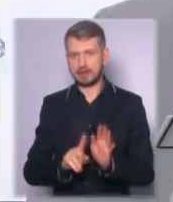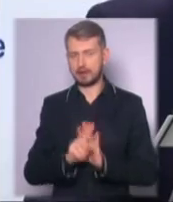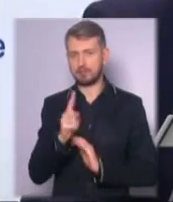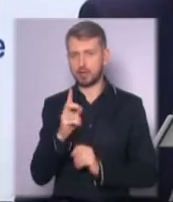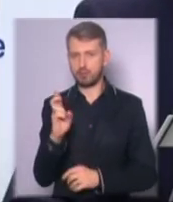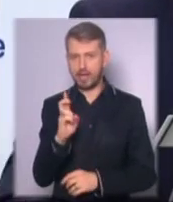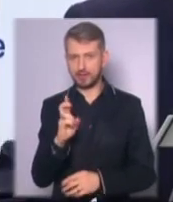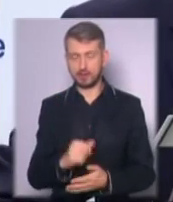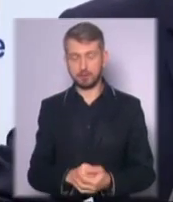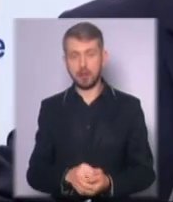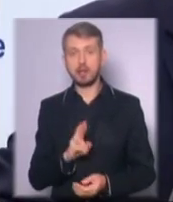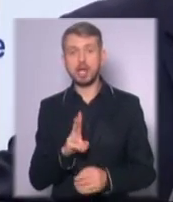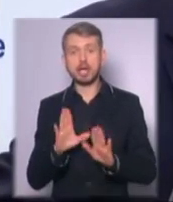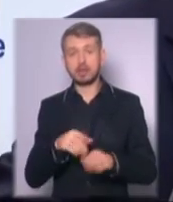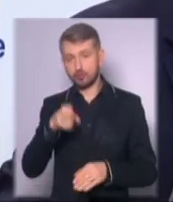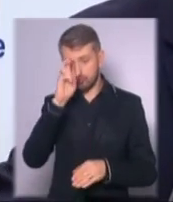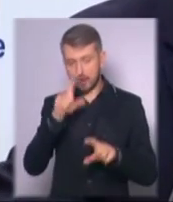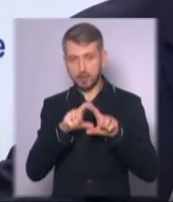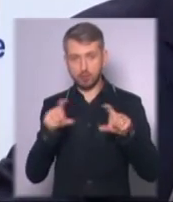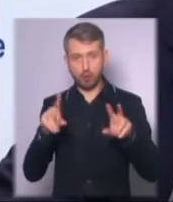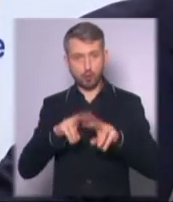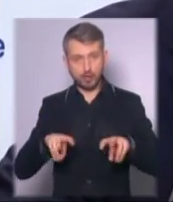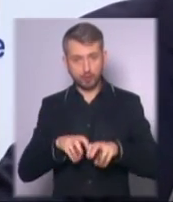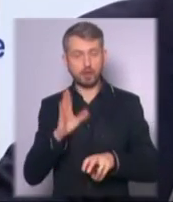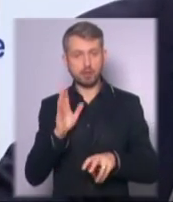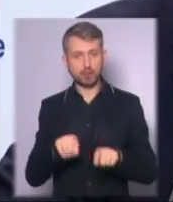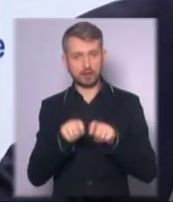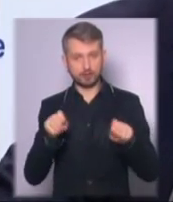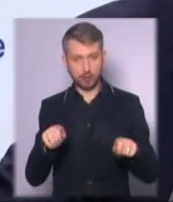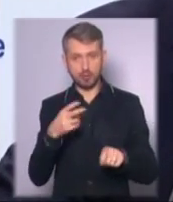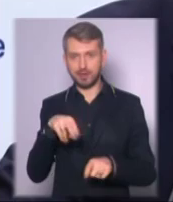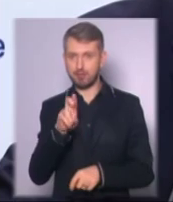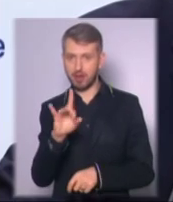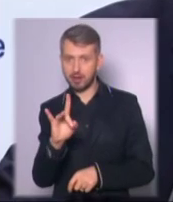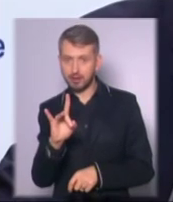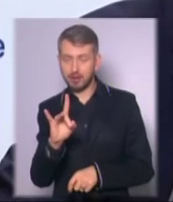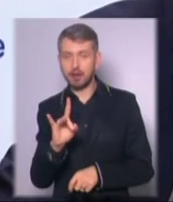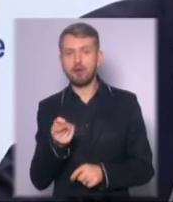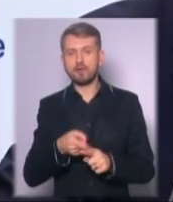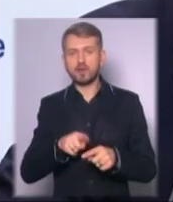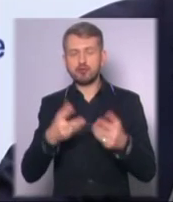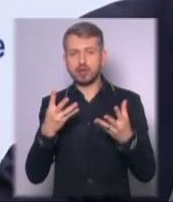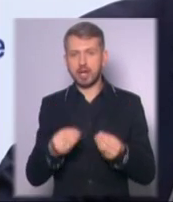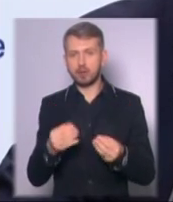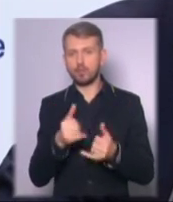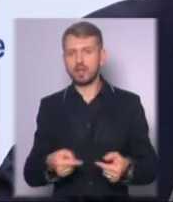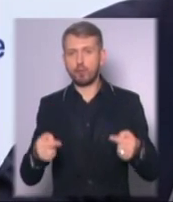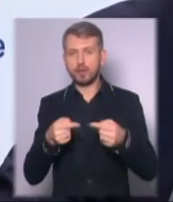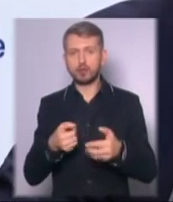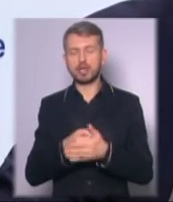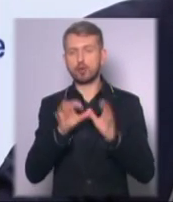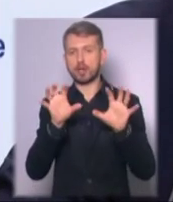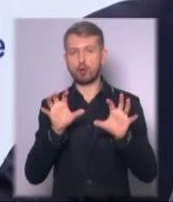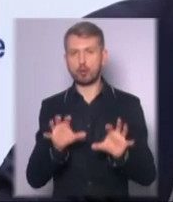березня. Як тільки Державне бюро розслідувань буде створено, у цей же день, у відповідності до